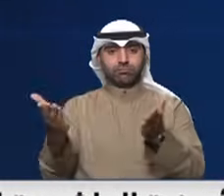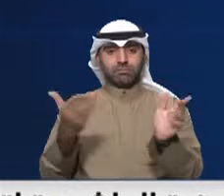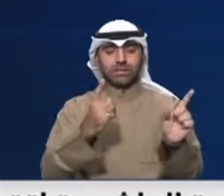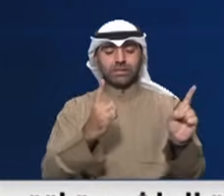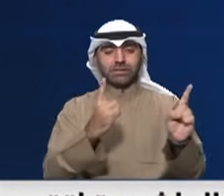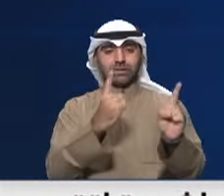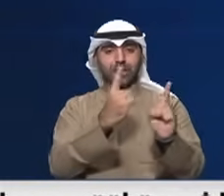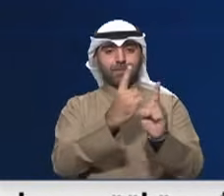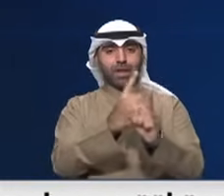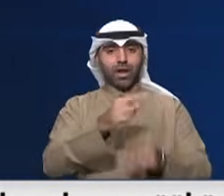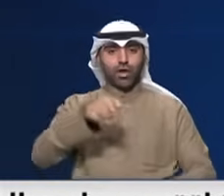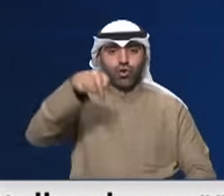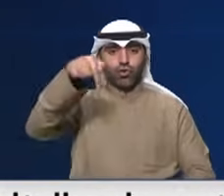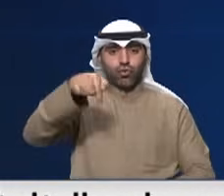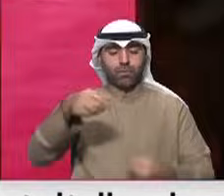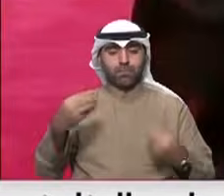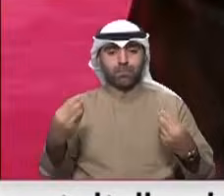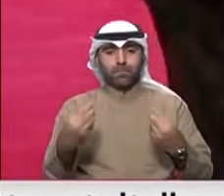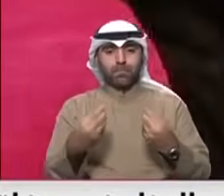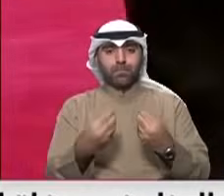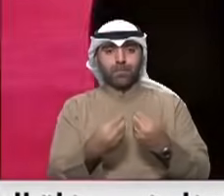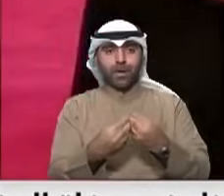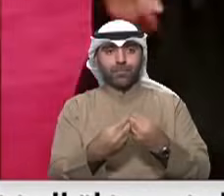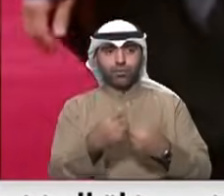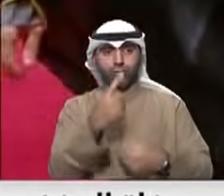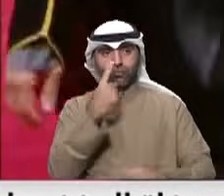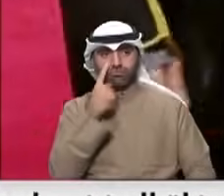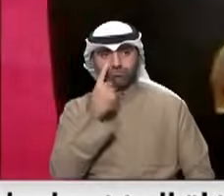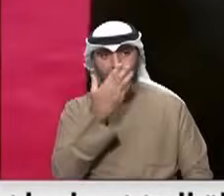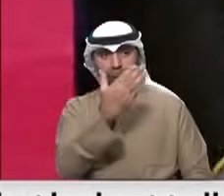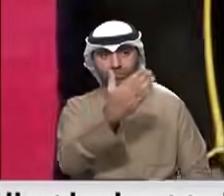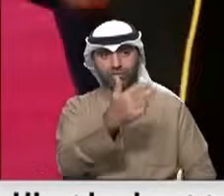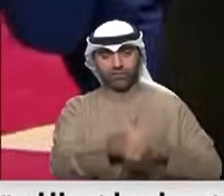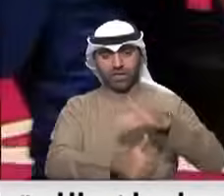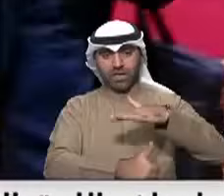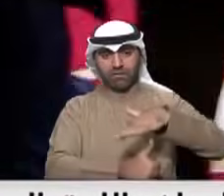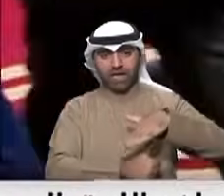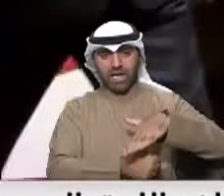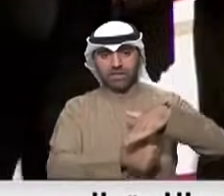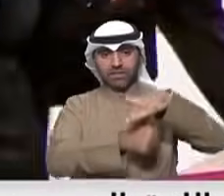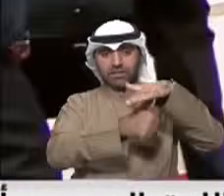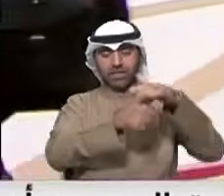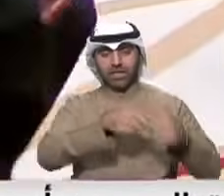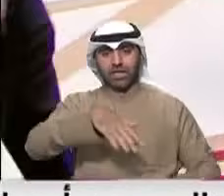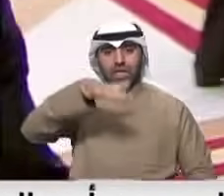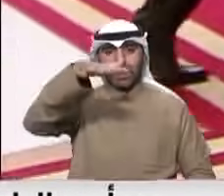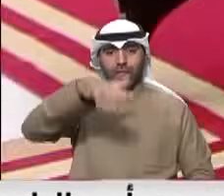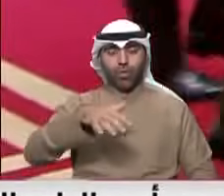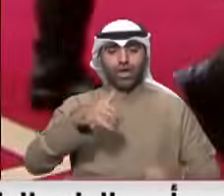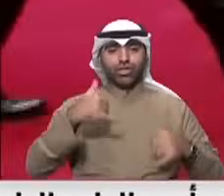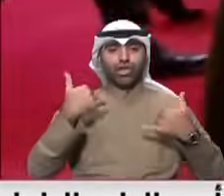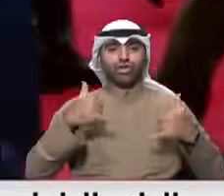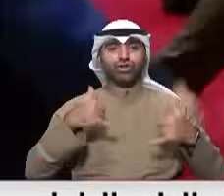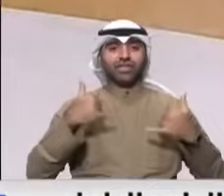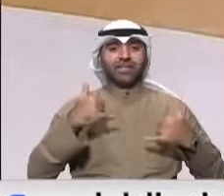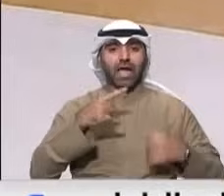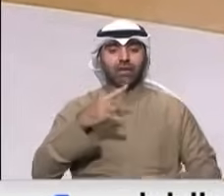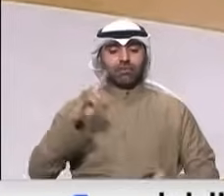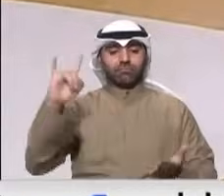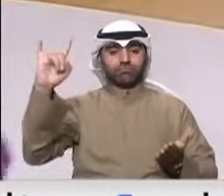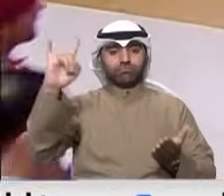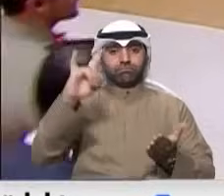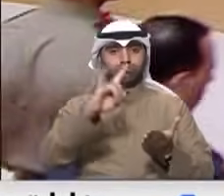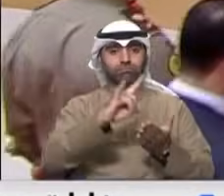اليوم ممثله فخامه الرئيس الرئيس عبد المجيد تبون رئيس الجمهوريه الجزائريه الديمقراطيه الشعبيه الشقيقه